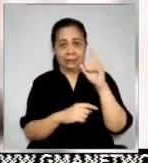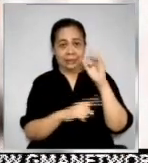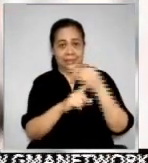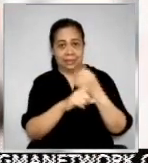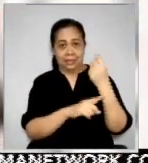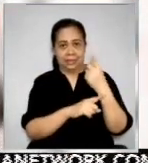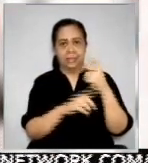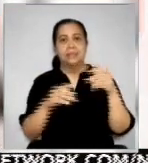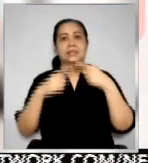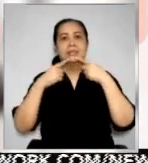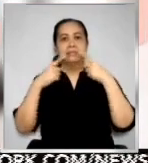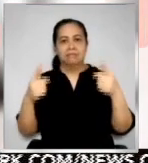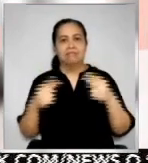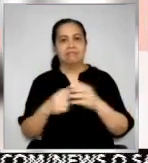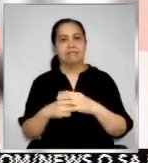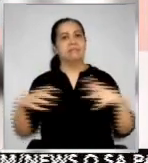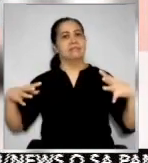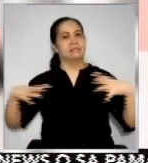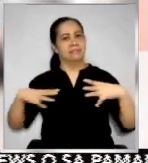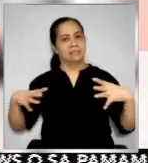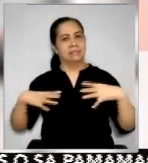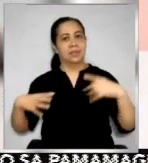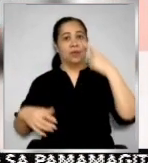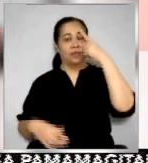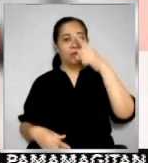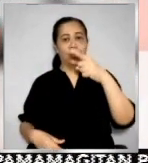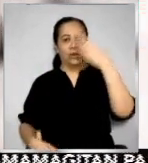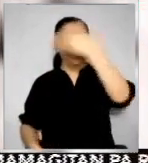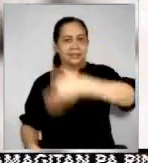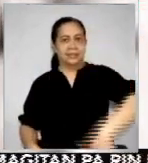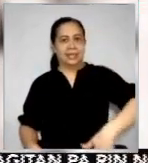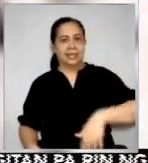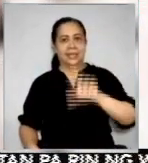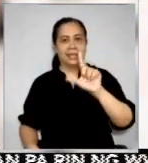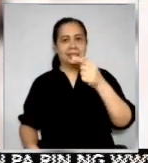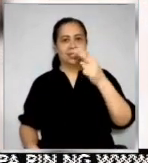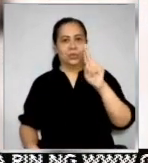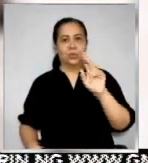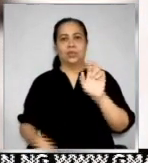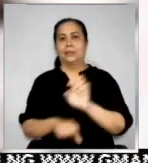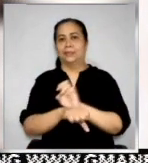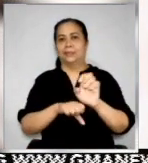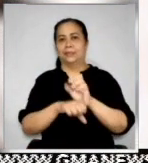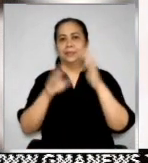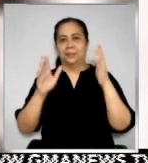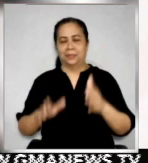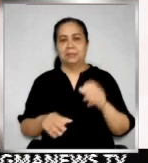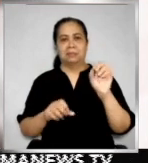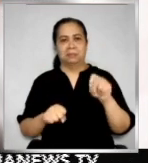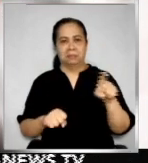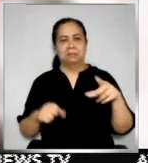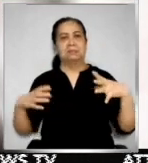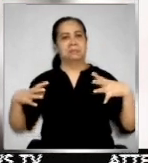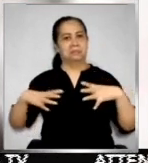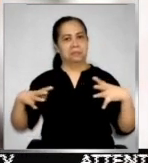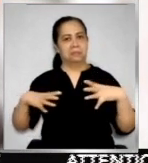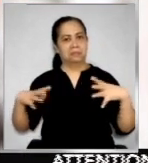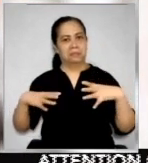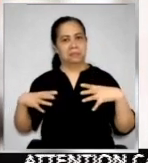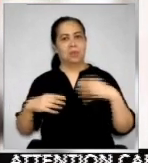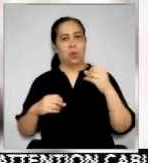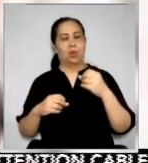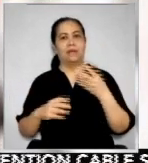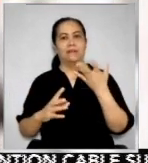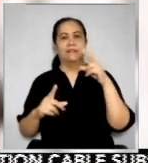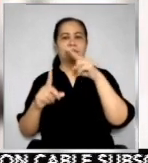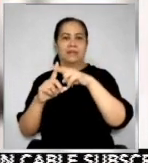niyang holiday para sa single na LGU employees. Pwede raw silang magbakasyon o mag-file ng leave para makahanap